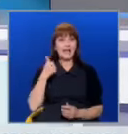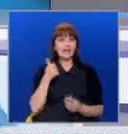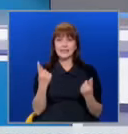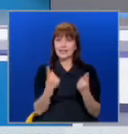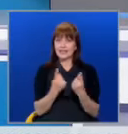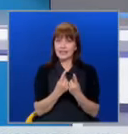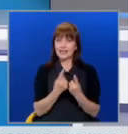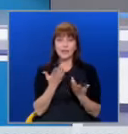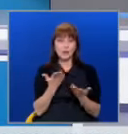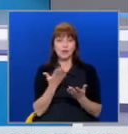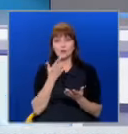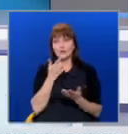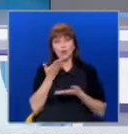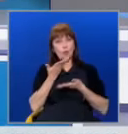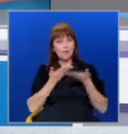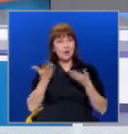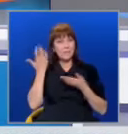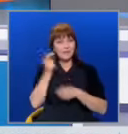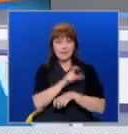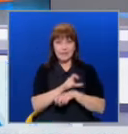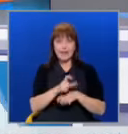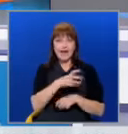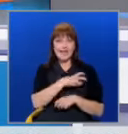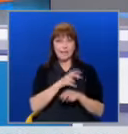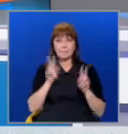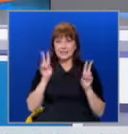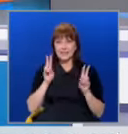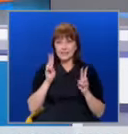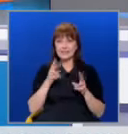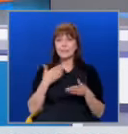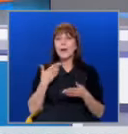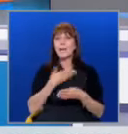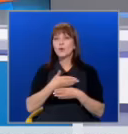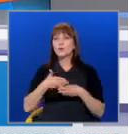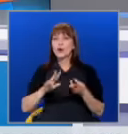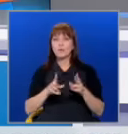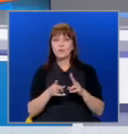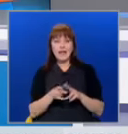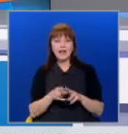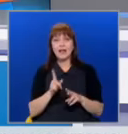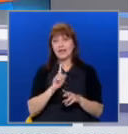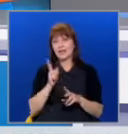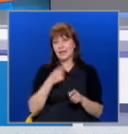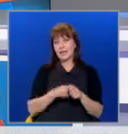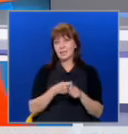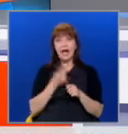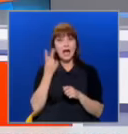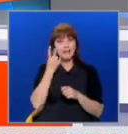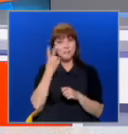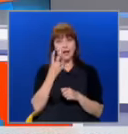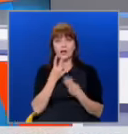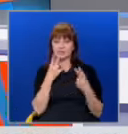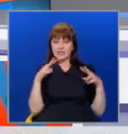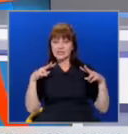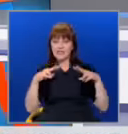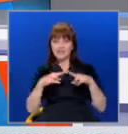Лидерската среща, за която се бяха договорили миналата седмица ГЕРБ, СДС и ППДБ, не се състоя. Те се разбраха да се виждат всеки